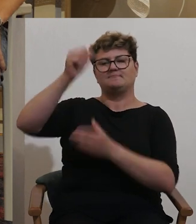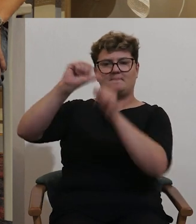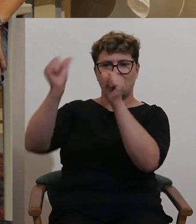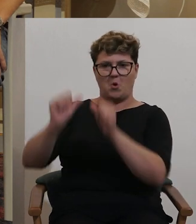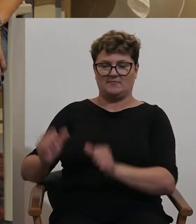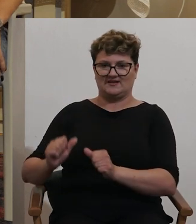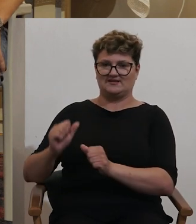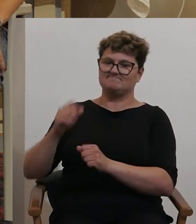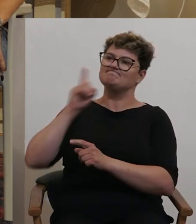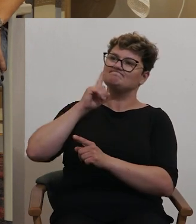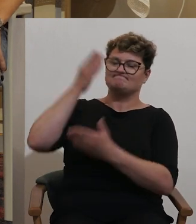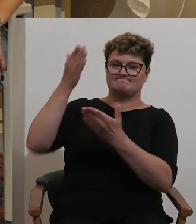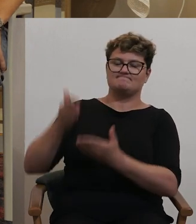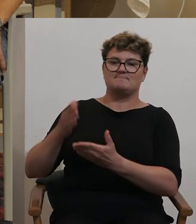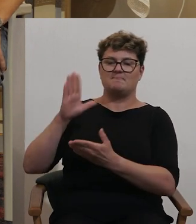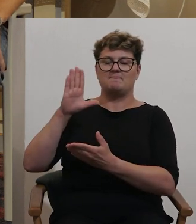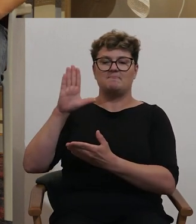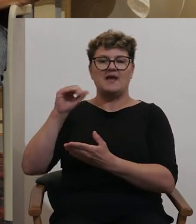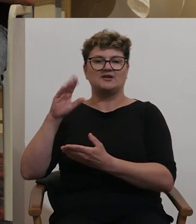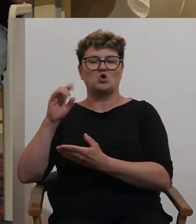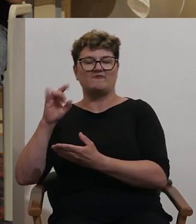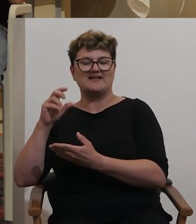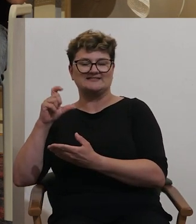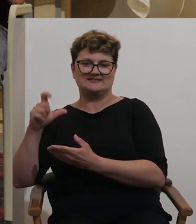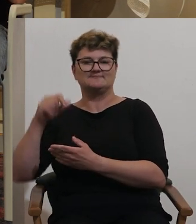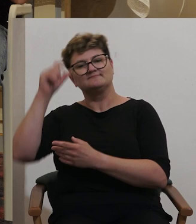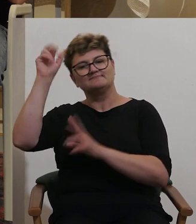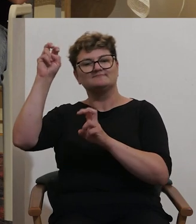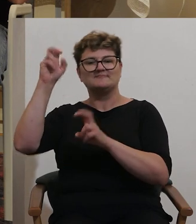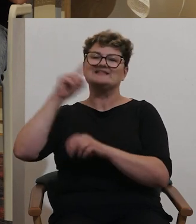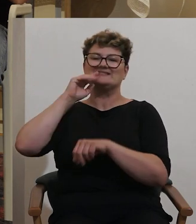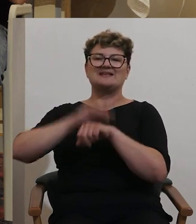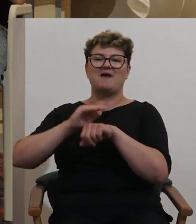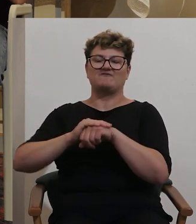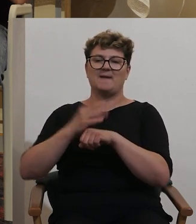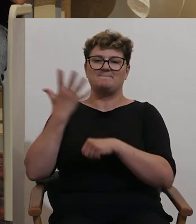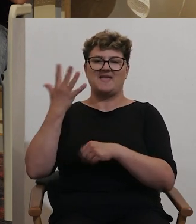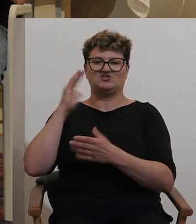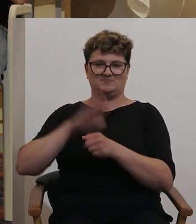berlingowca, który się nazywa Zamawiam 5 piw. Nie wiem, czy państwo kojarzycie,